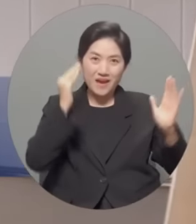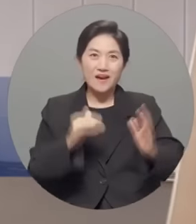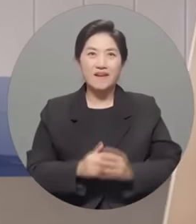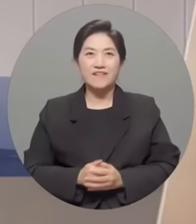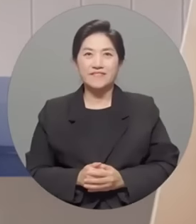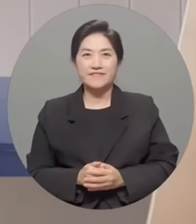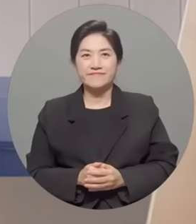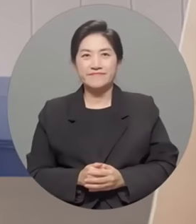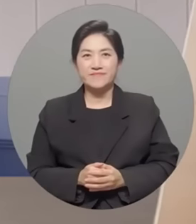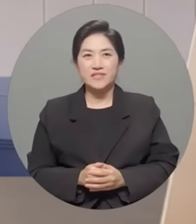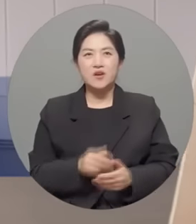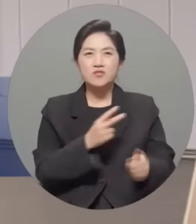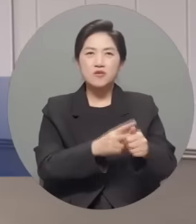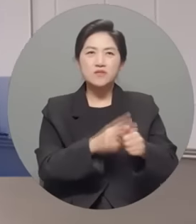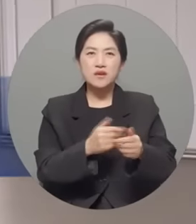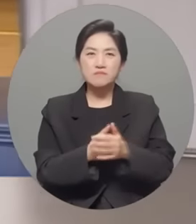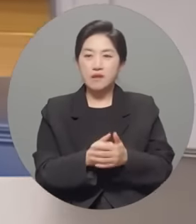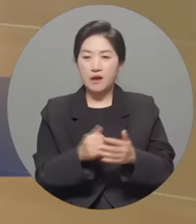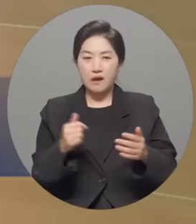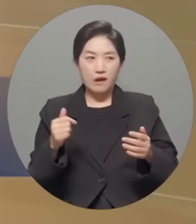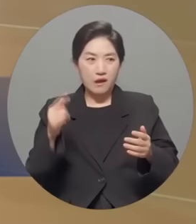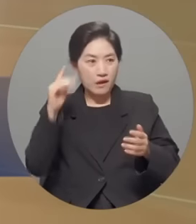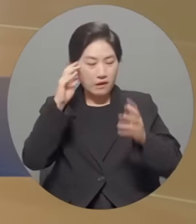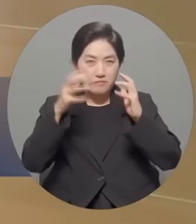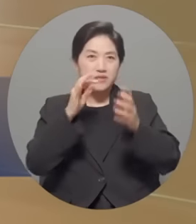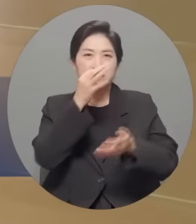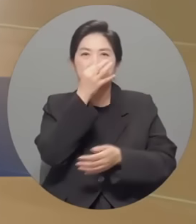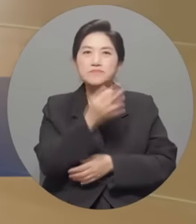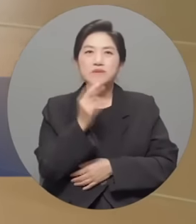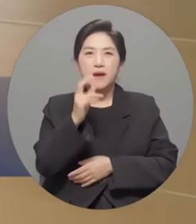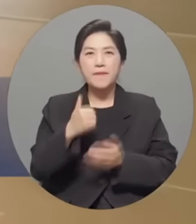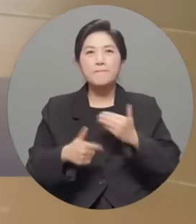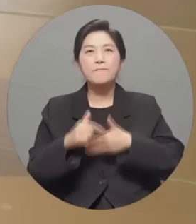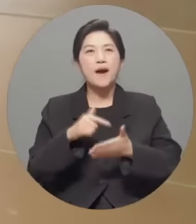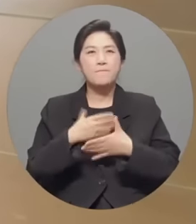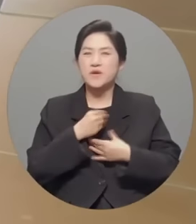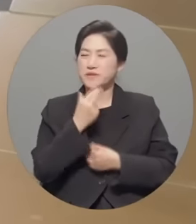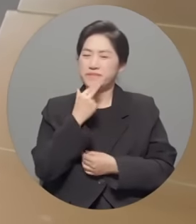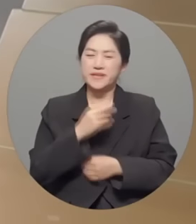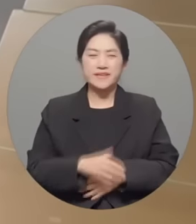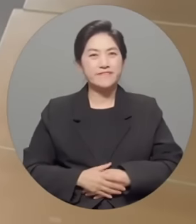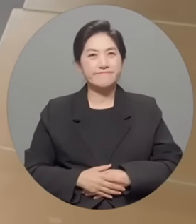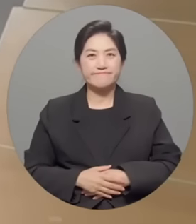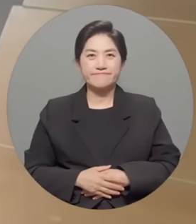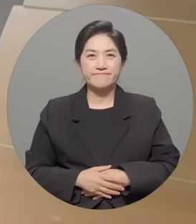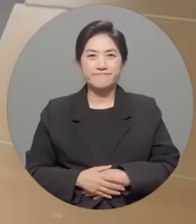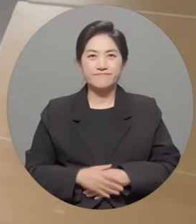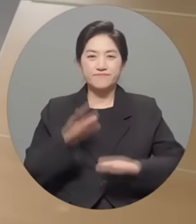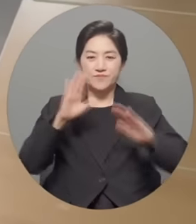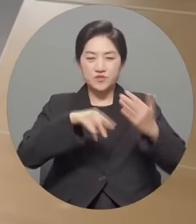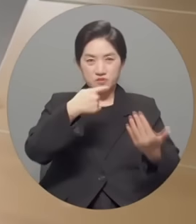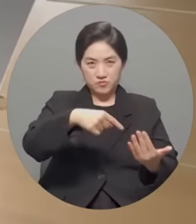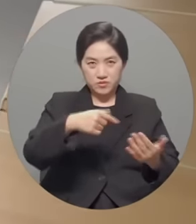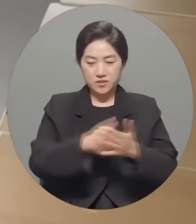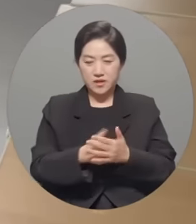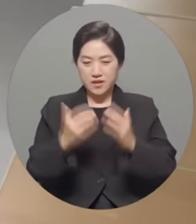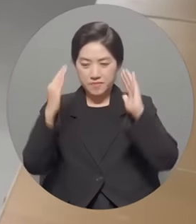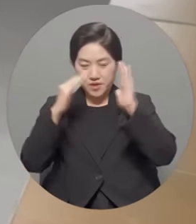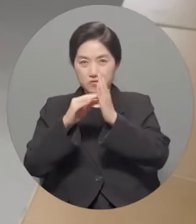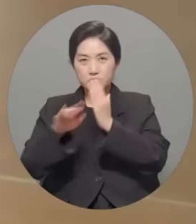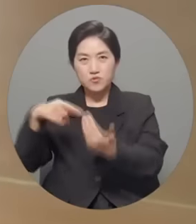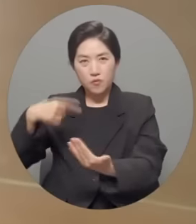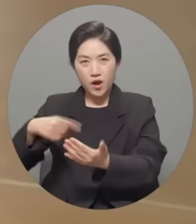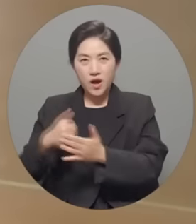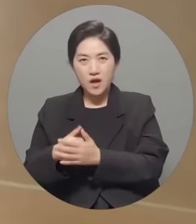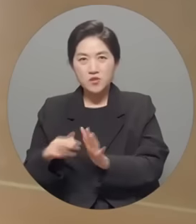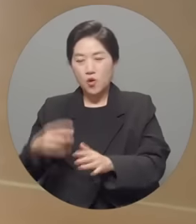되고 선생님도 힘드실 것 같아서 마음이 좀 불편해. 기존의 정규 수업과 방과 후 수업, 돌봄